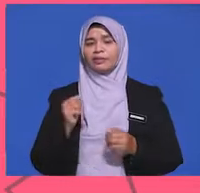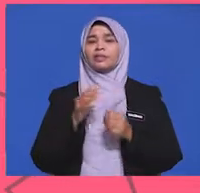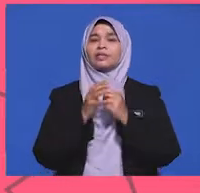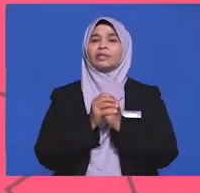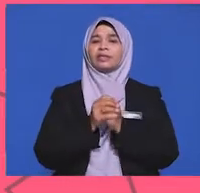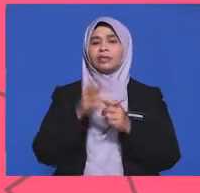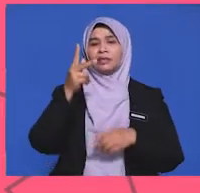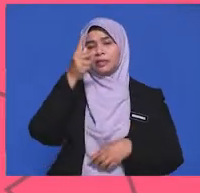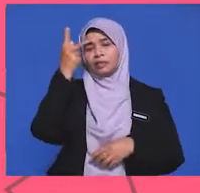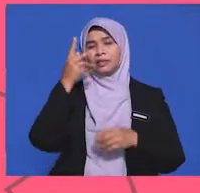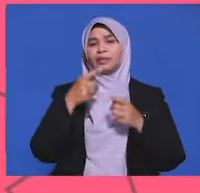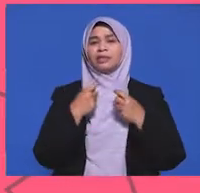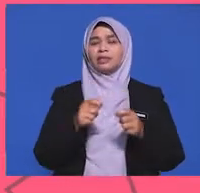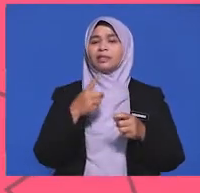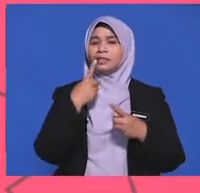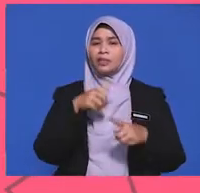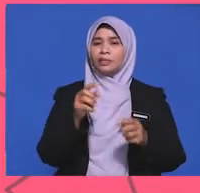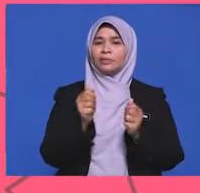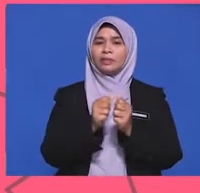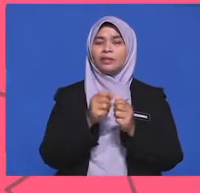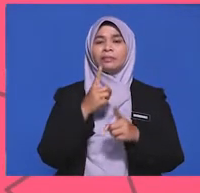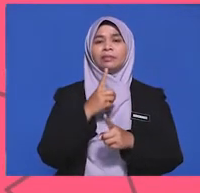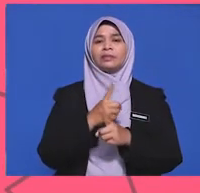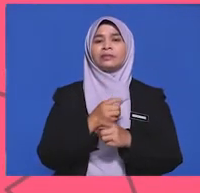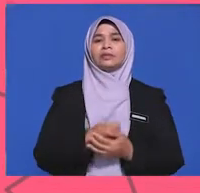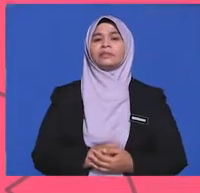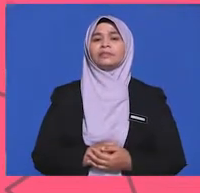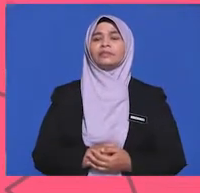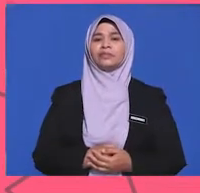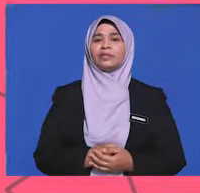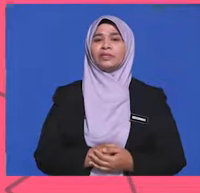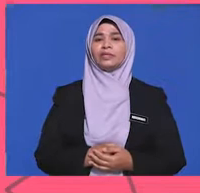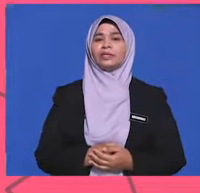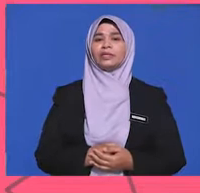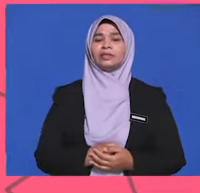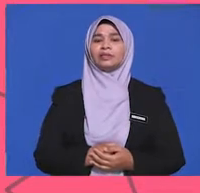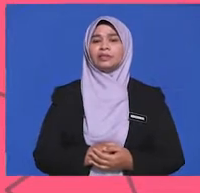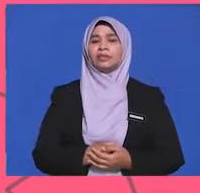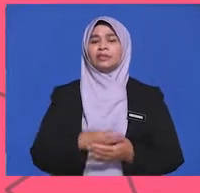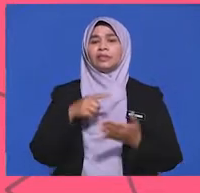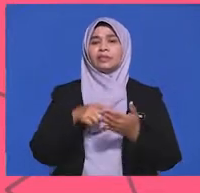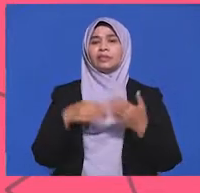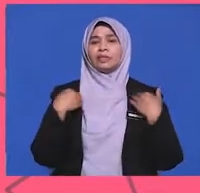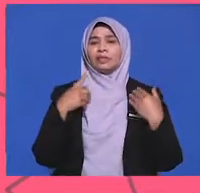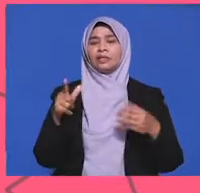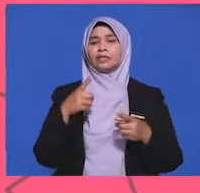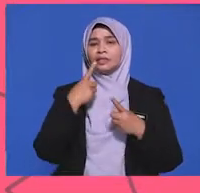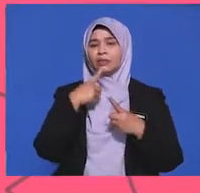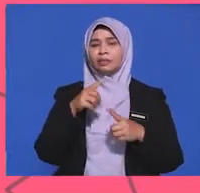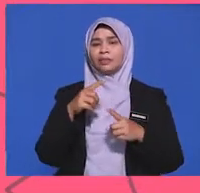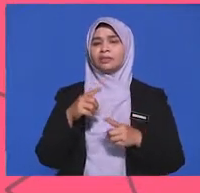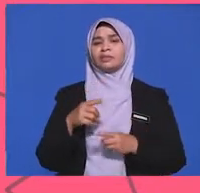telah menjawab dengan betul. Murid-murid, ini adalah jawapan carta alir untuk